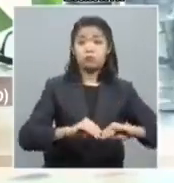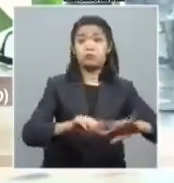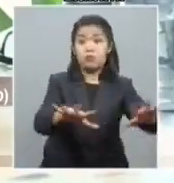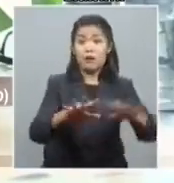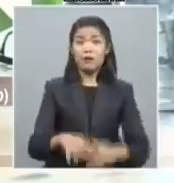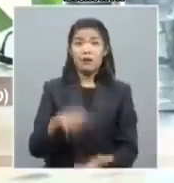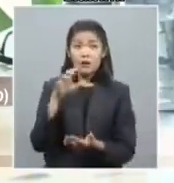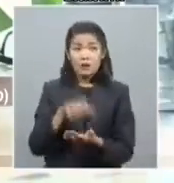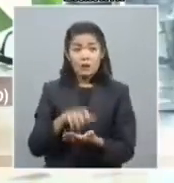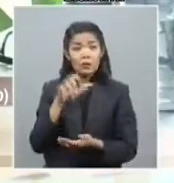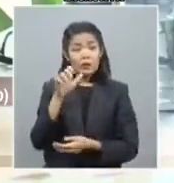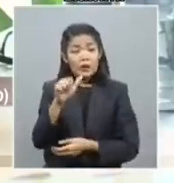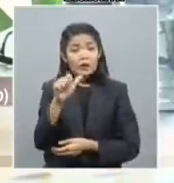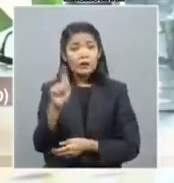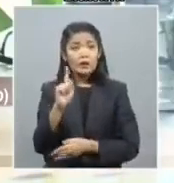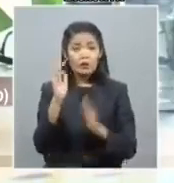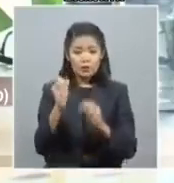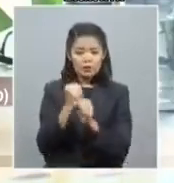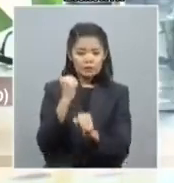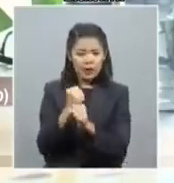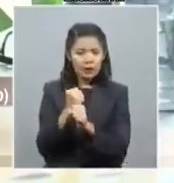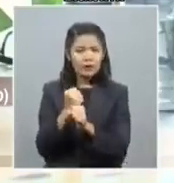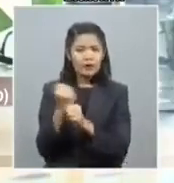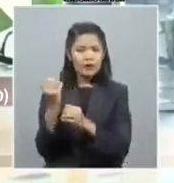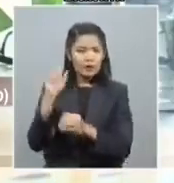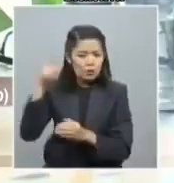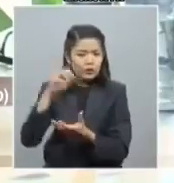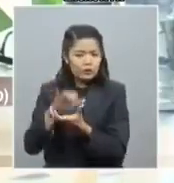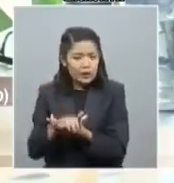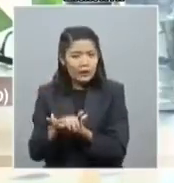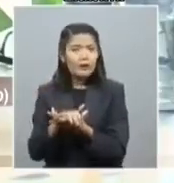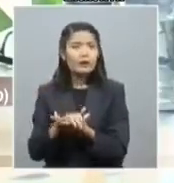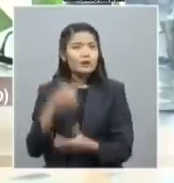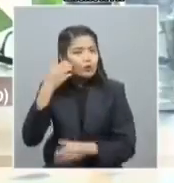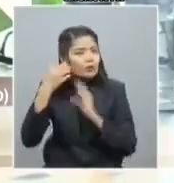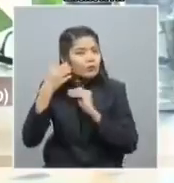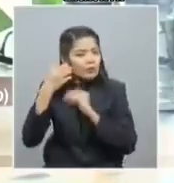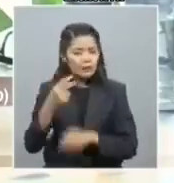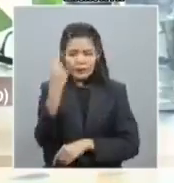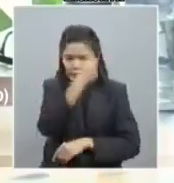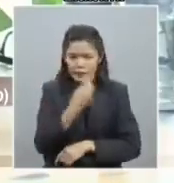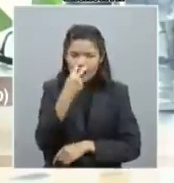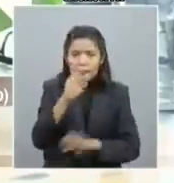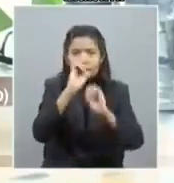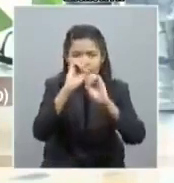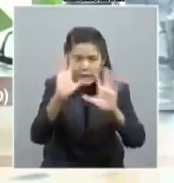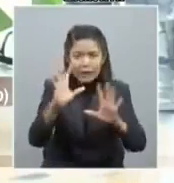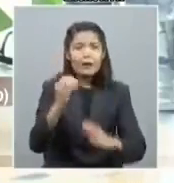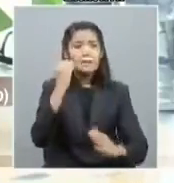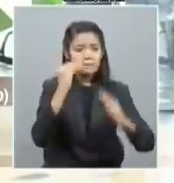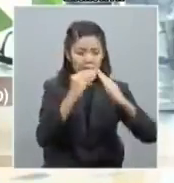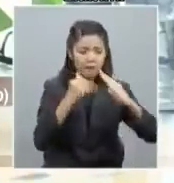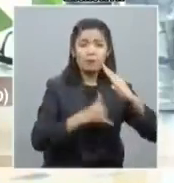วดีนะที่ผมเจ้าหน้าที่ลูกน้องภรรยาเขาเนี่ยอัดคลิปไว้แล้วมีตัวตนแล้วเห็นหน้าก็ชัดเขาไปที่บ้านเขาไปอยู่ที่